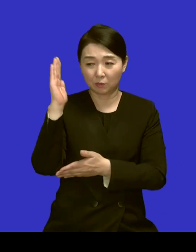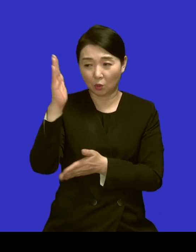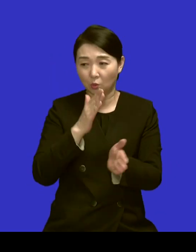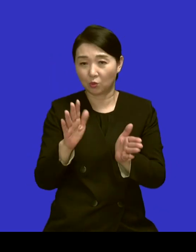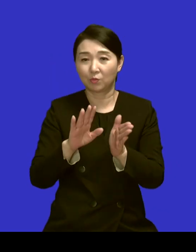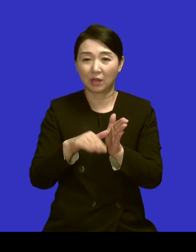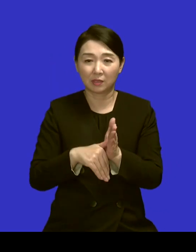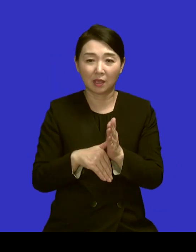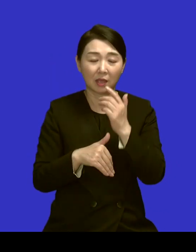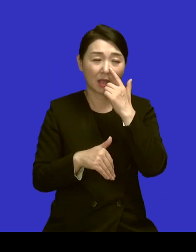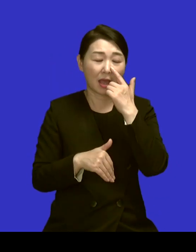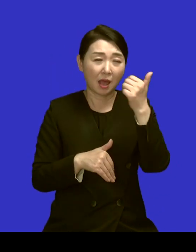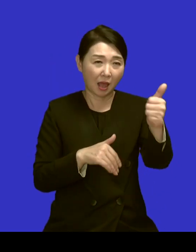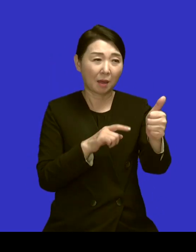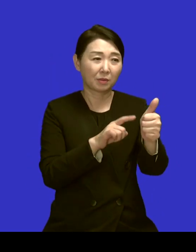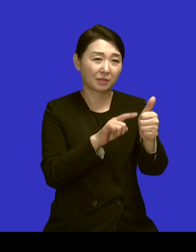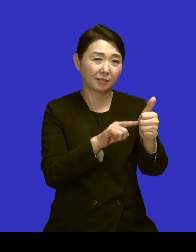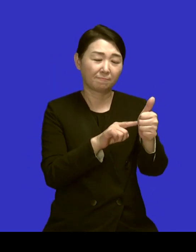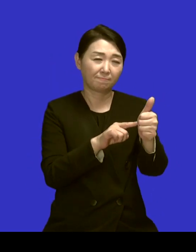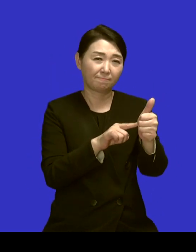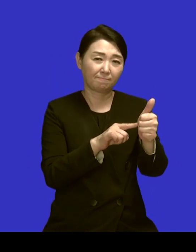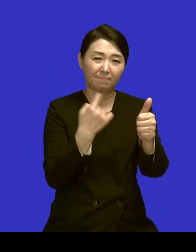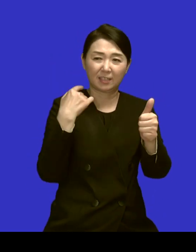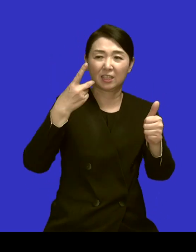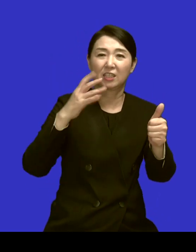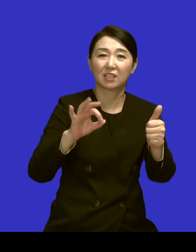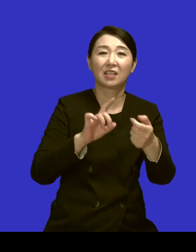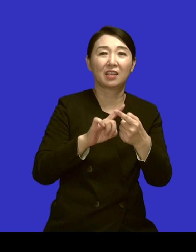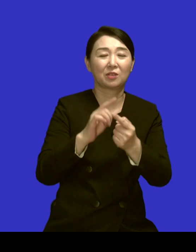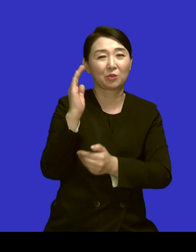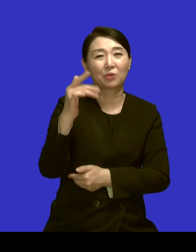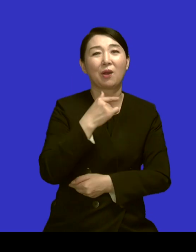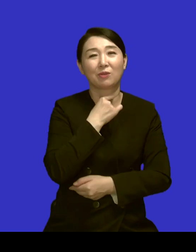보이는 아버지의 등을 설교하고 싶다라는 생각이 들면서